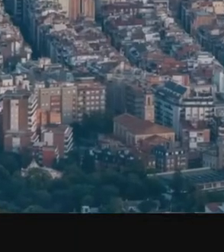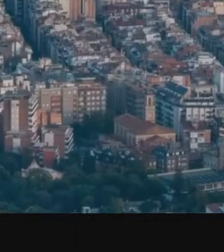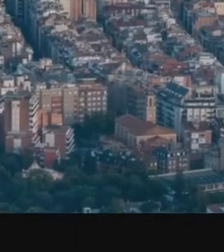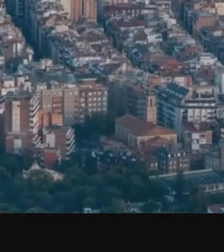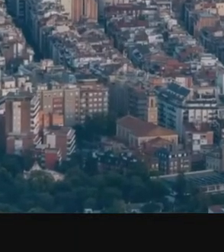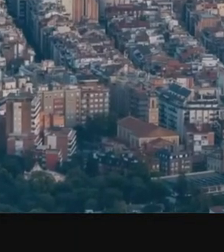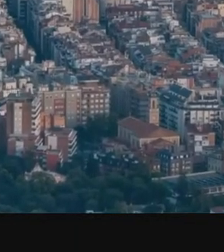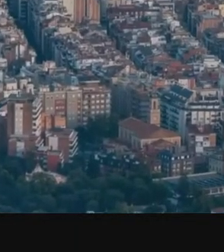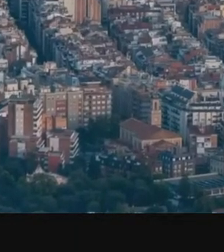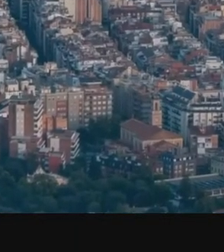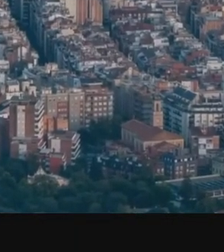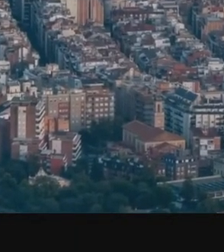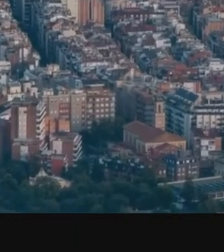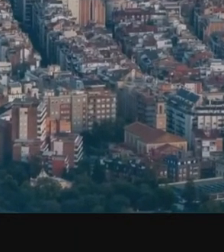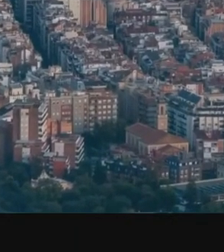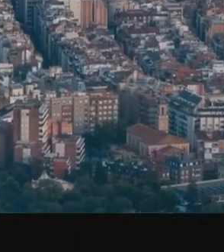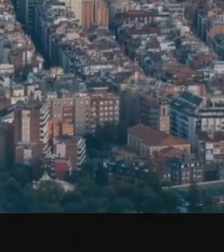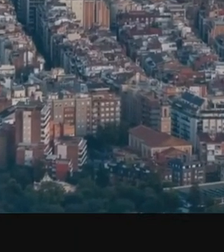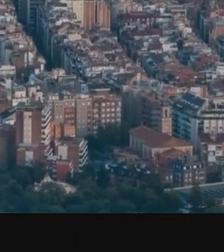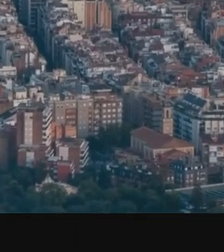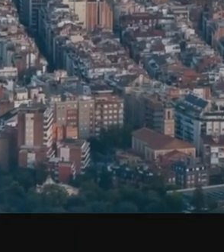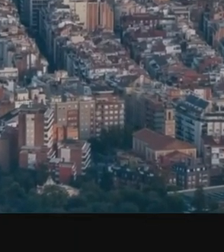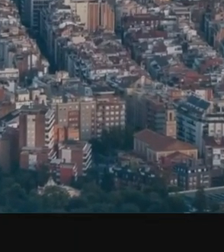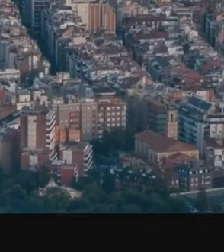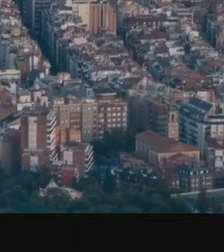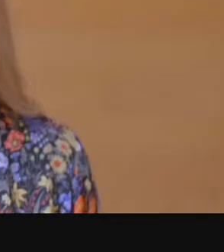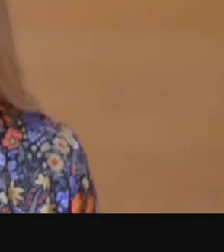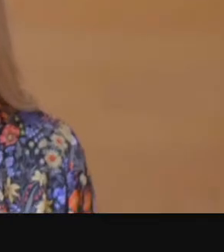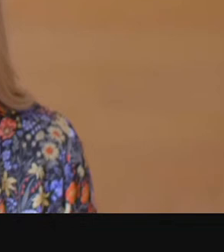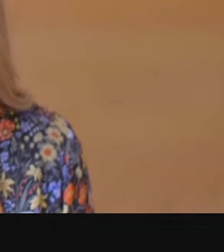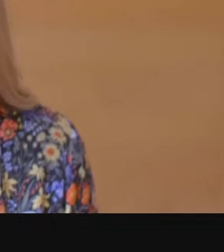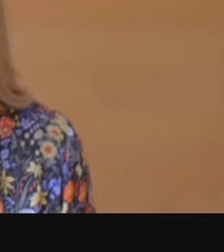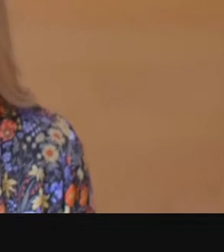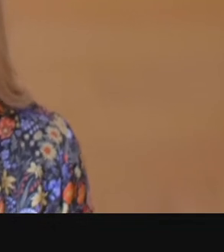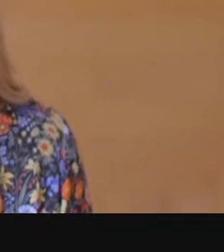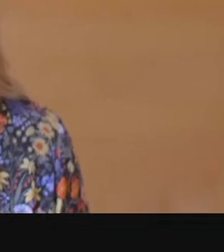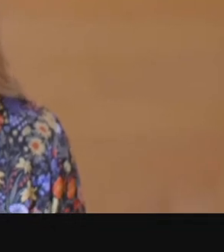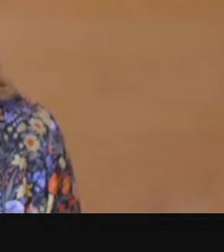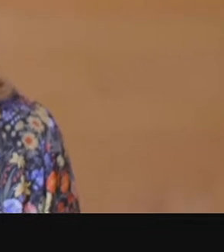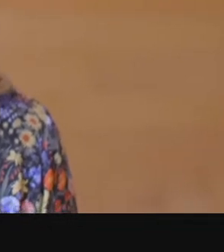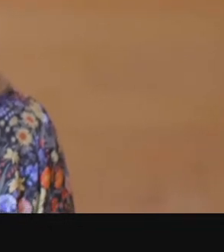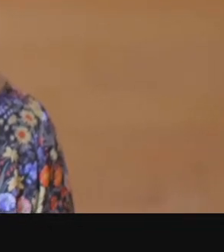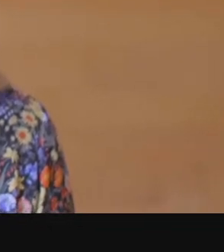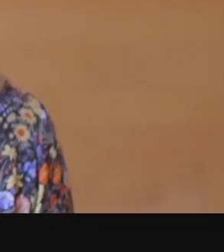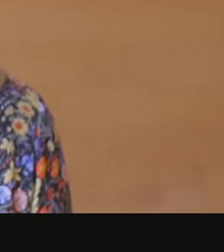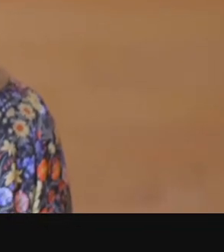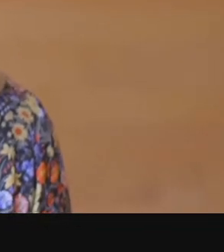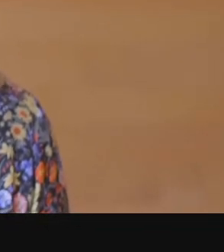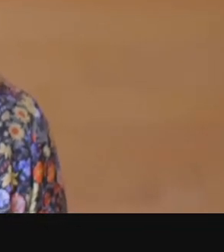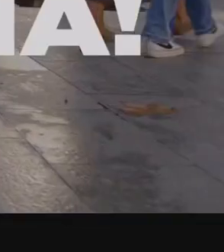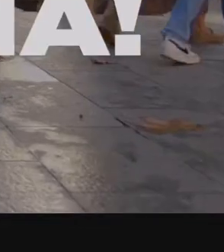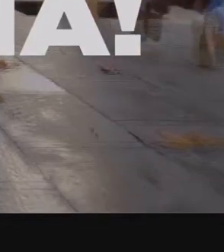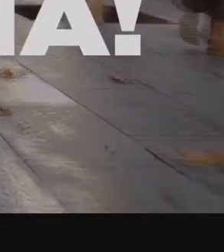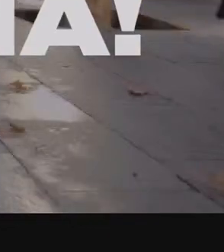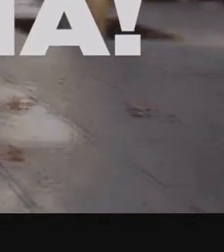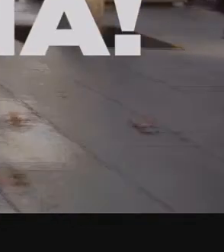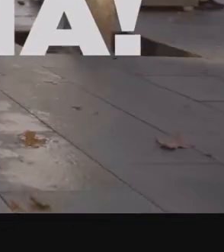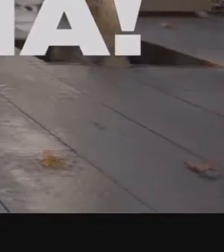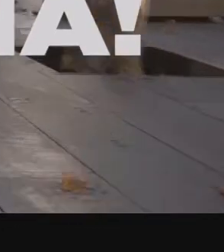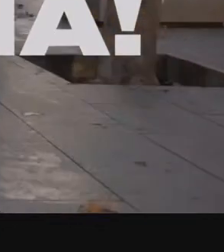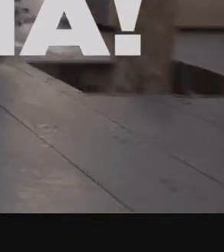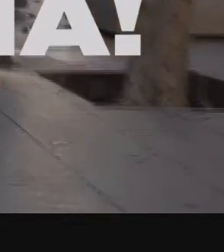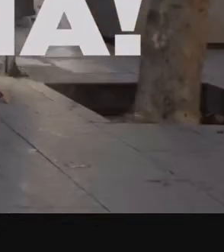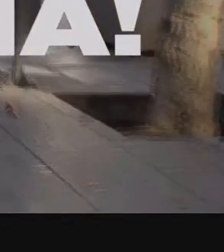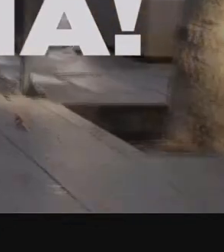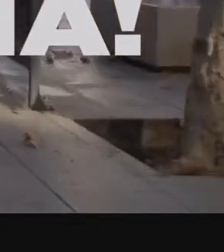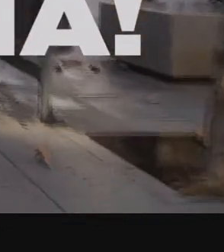gent vulgui venir i ser partícip d'aquest projecte col·lectiu. I jo em comprometo a dedicar els millors anys de la meva vida a fer això.